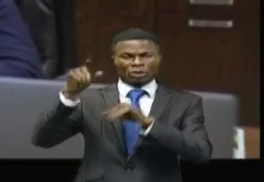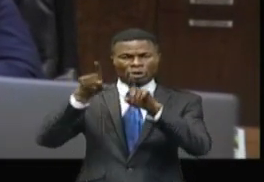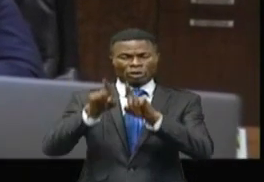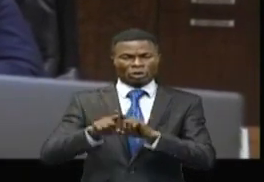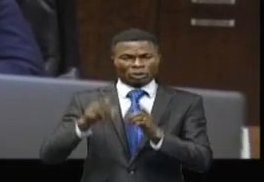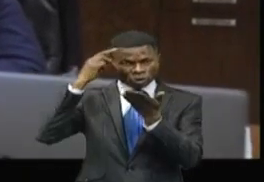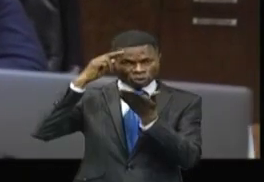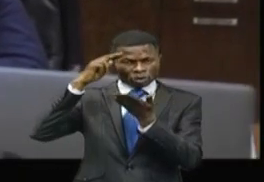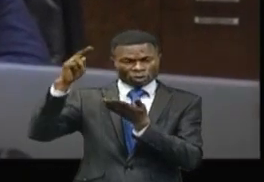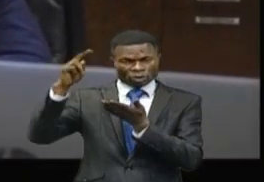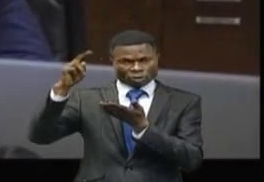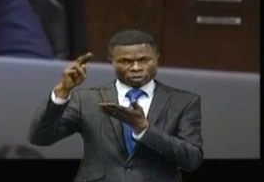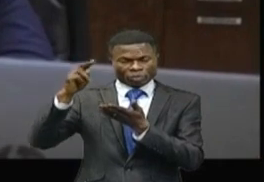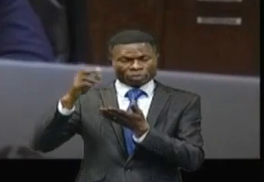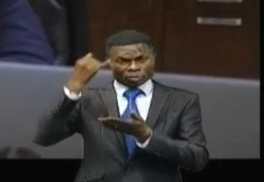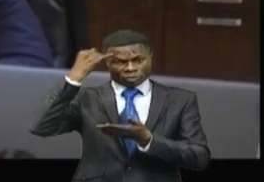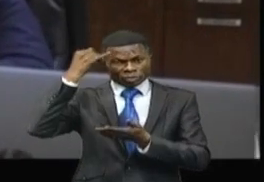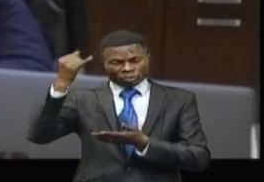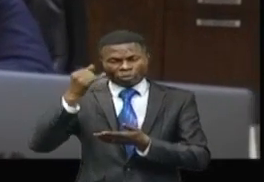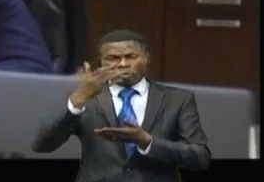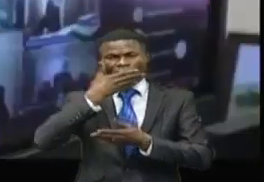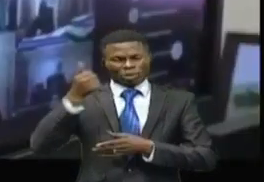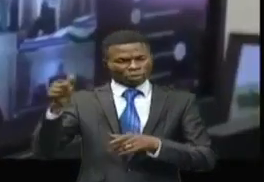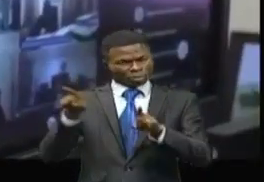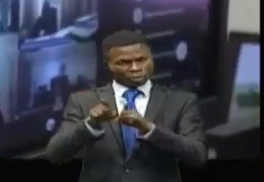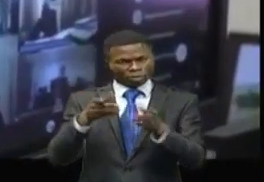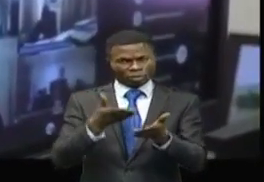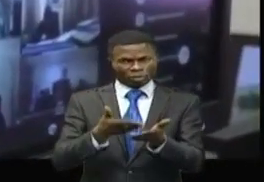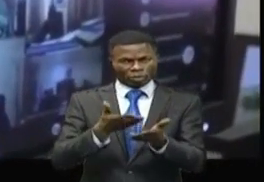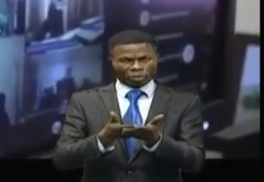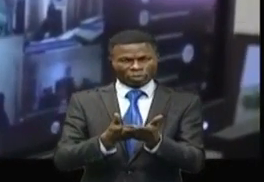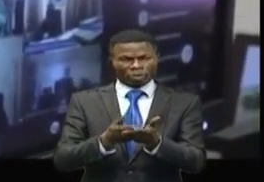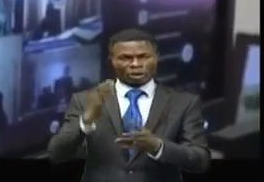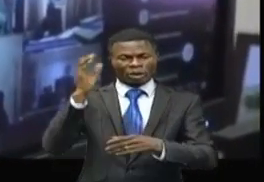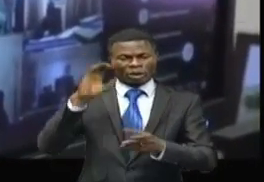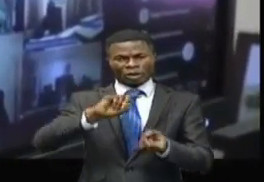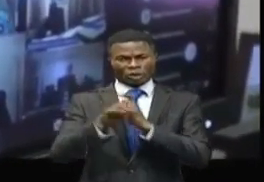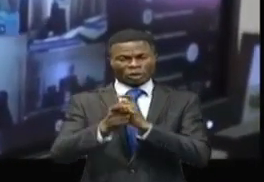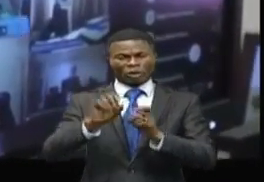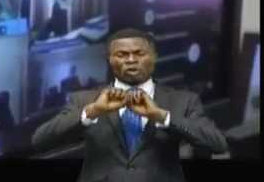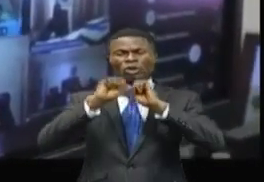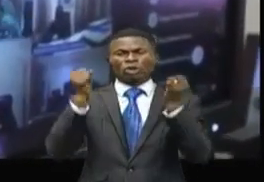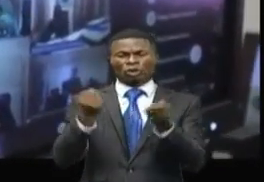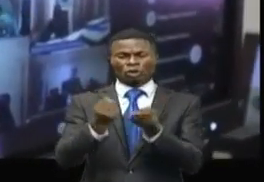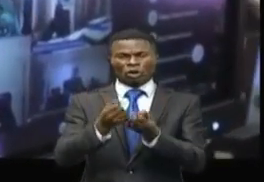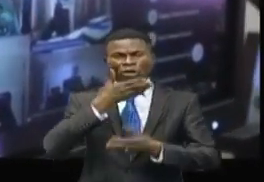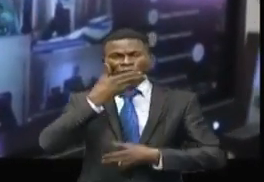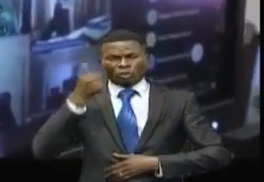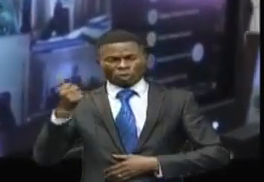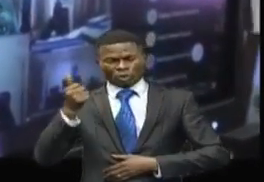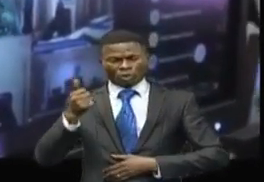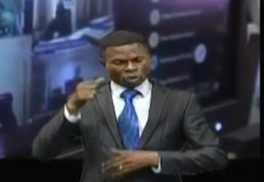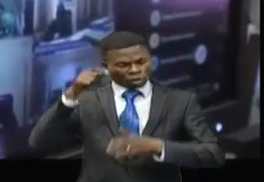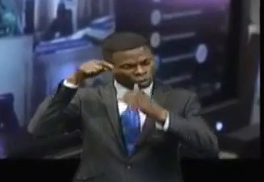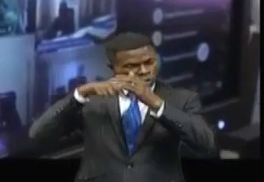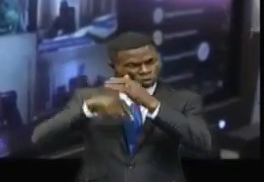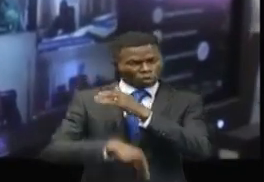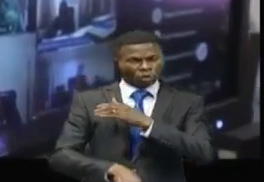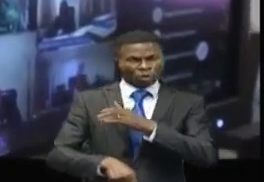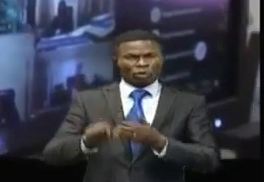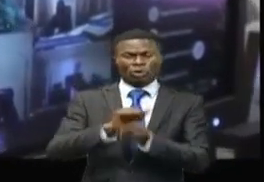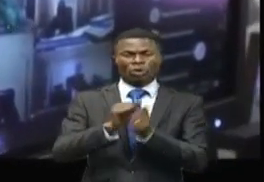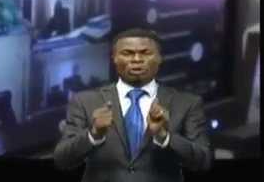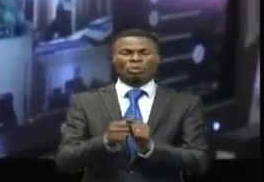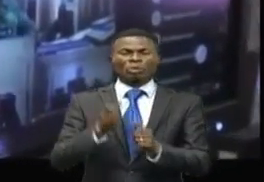de prendre des initiatives du même genre afin de décrisper le climat social actuellement plombé par quelques bruits des